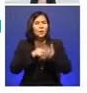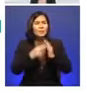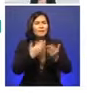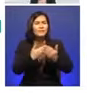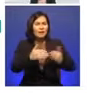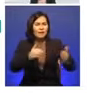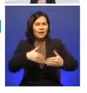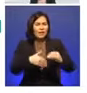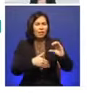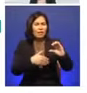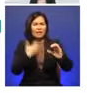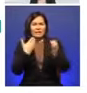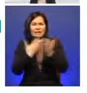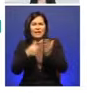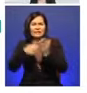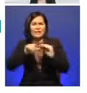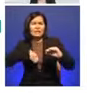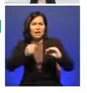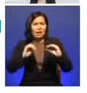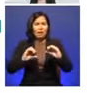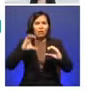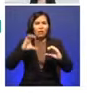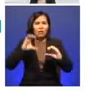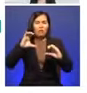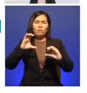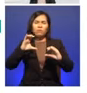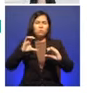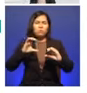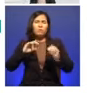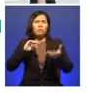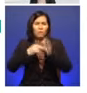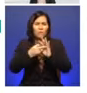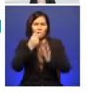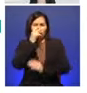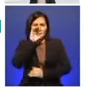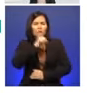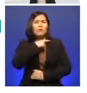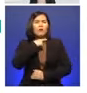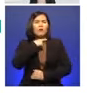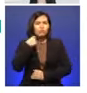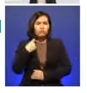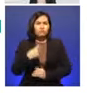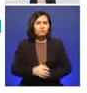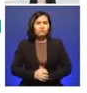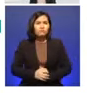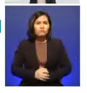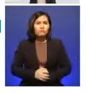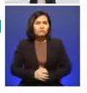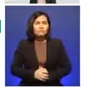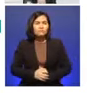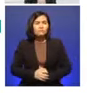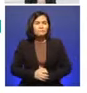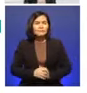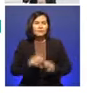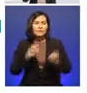ที่ต้องจ่ายอีกนะครับซึ่งก็ดูอย่างนี้ถ้าพูดง่ายๆก็คือขาดทุนแน่นอนล้มละลายแน่นอนนะครับแล้วก็มันยากมากครับในการ